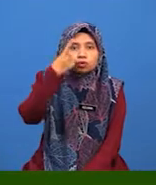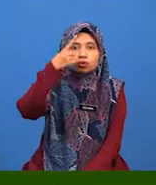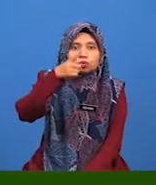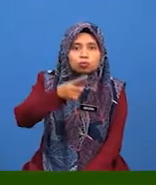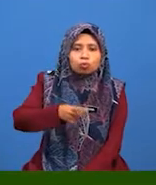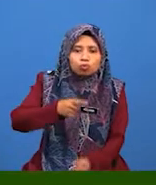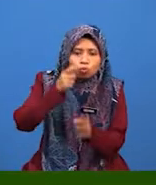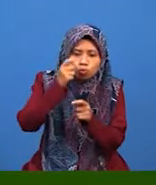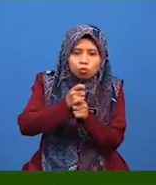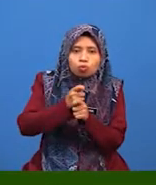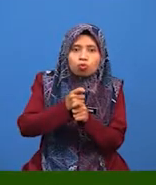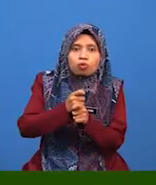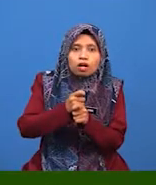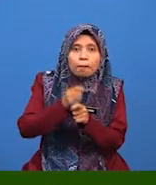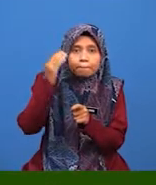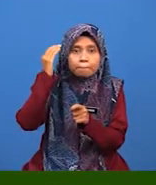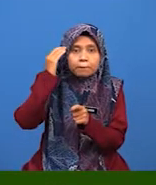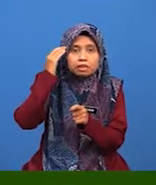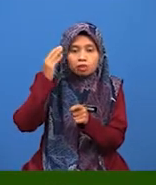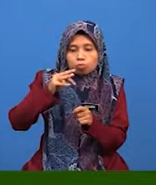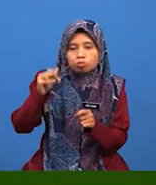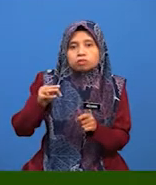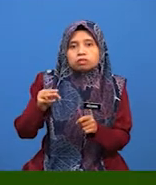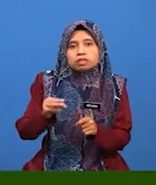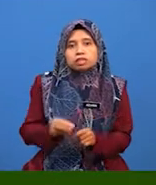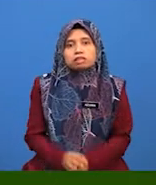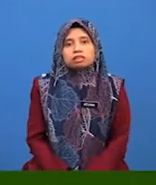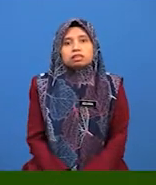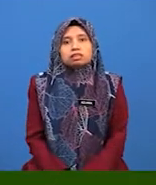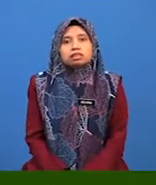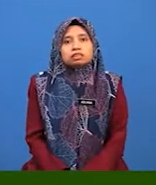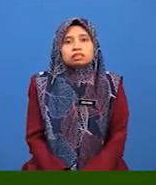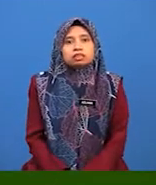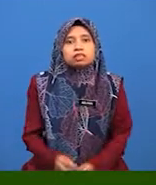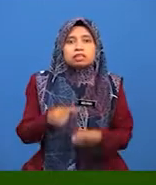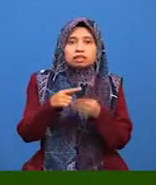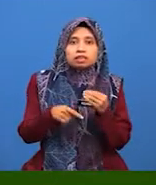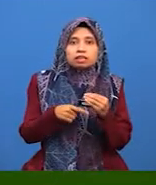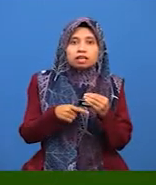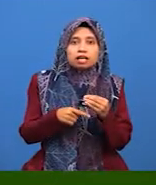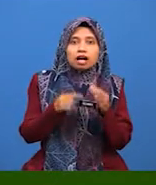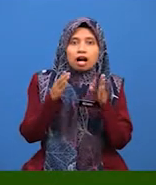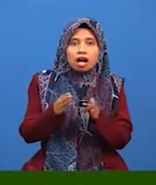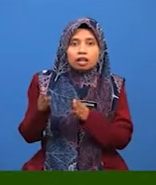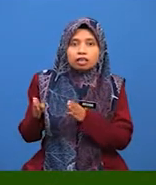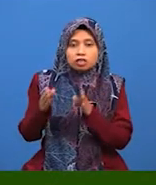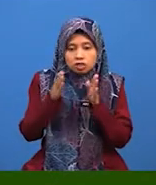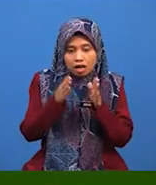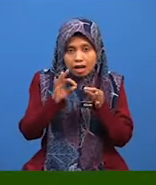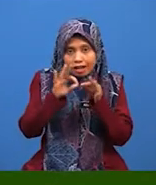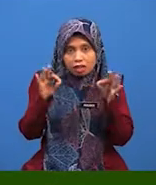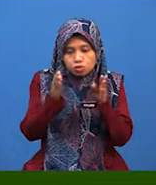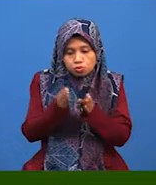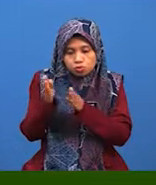Untuk mengukuhkan pengetahuan murid-murid tentang ayat susunan